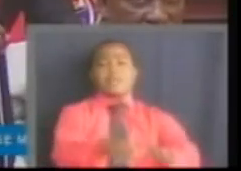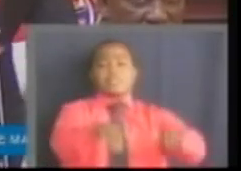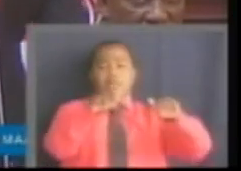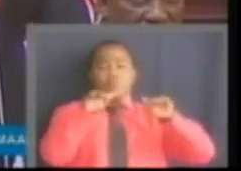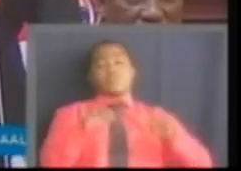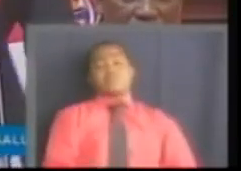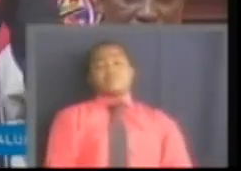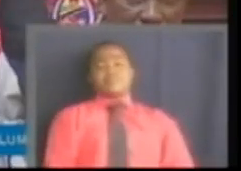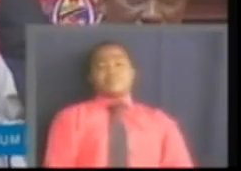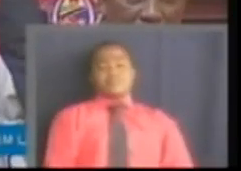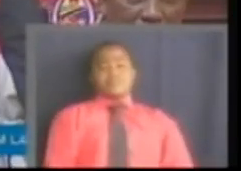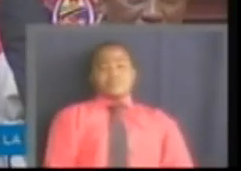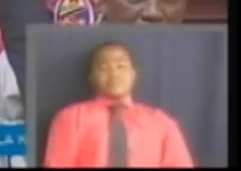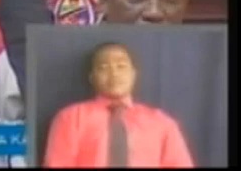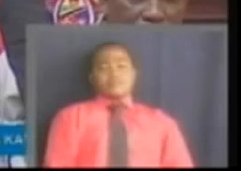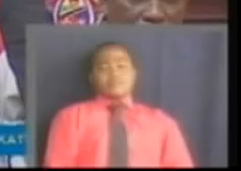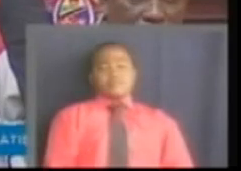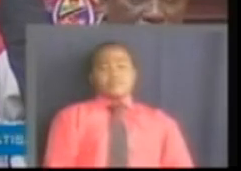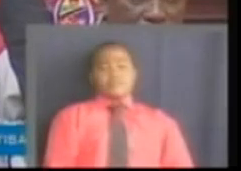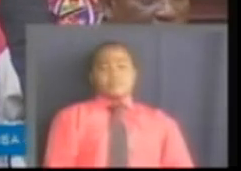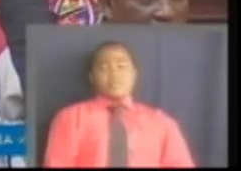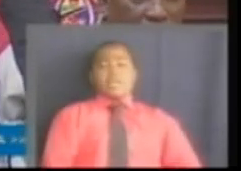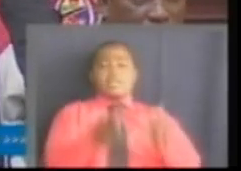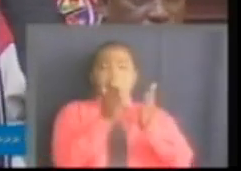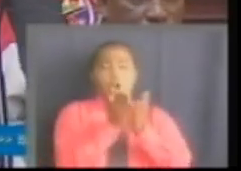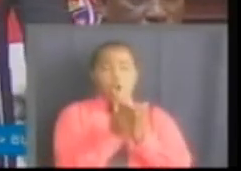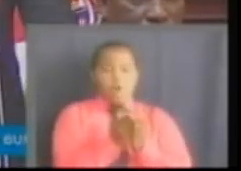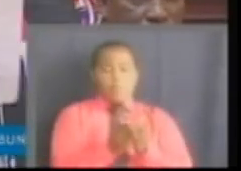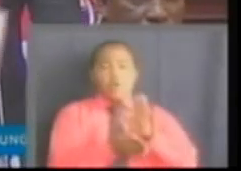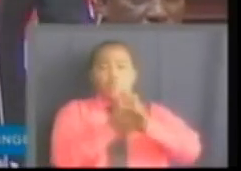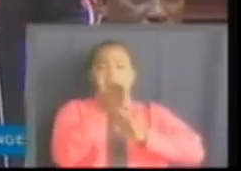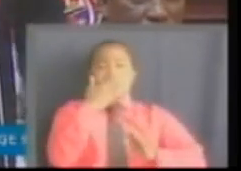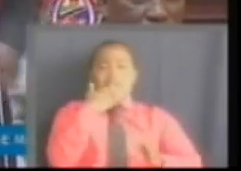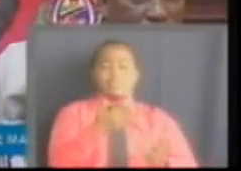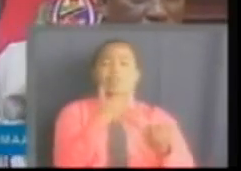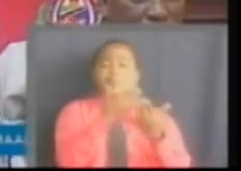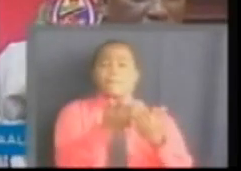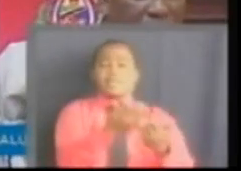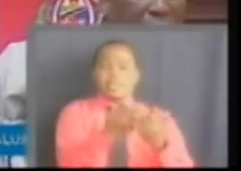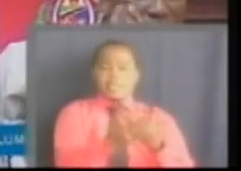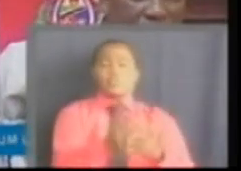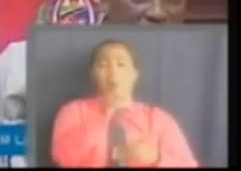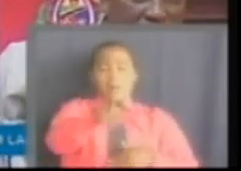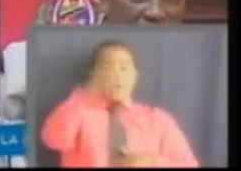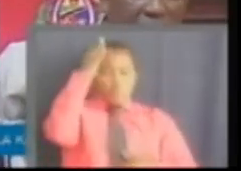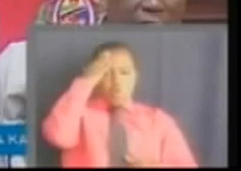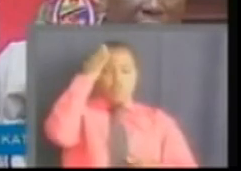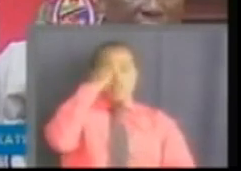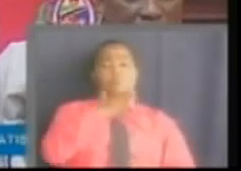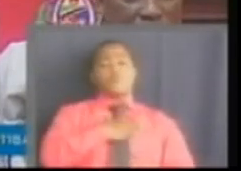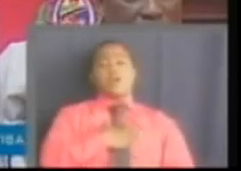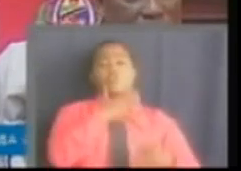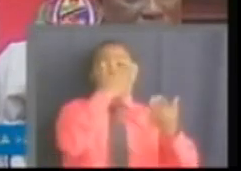Mheshimiwa mwenyekiti, naomba niseme kwanza mapendekezo ambayo kwa ufahamu wangu, mapendekezo